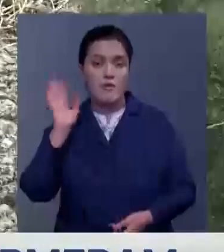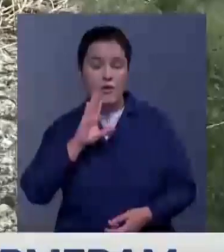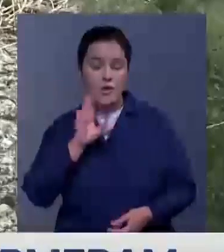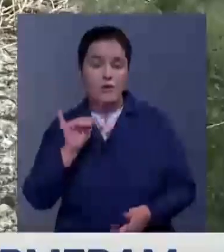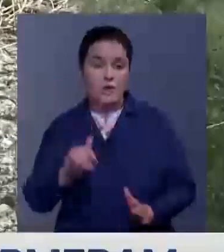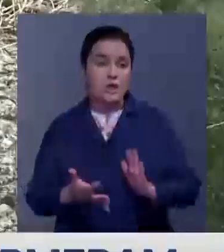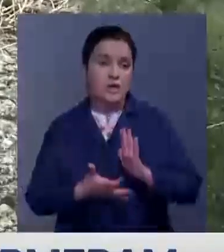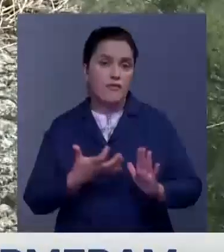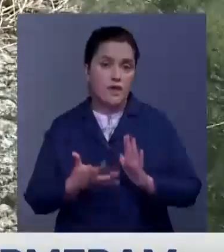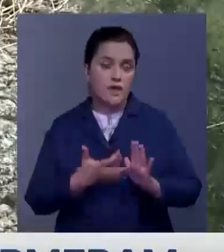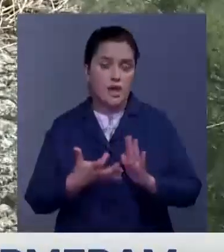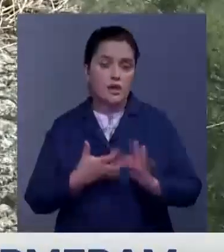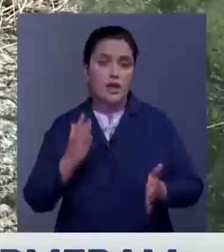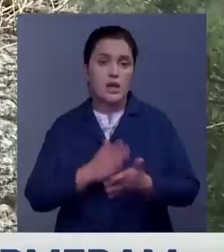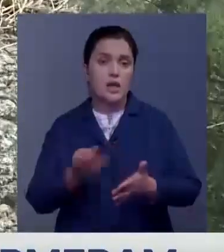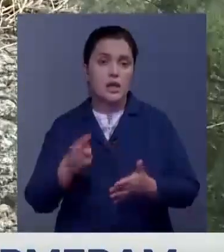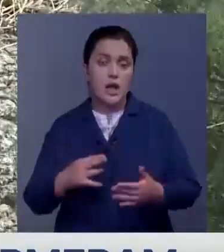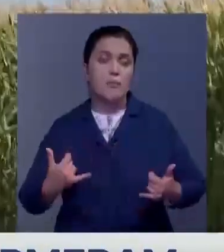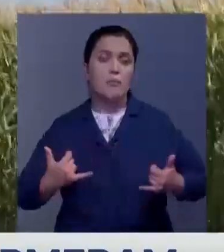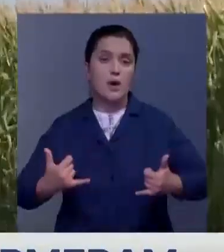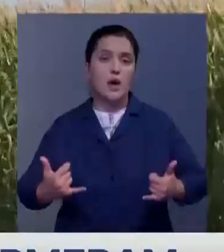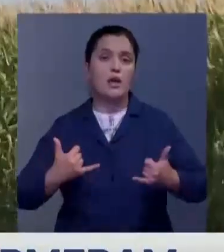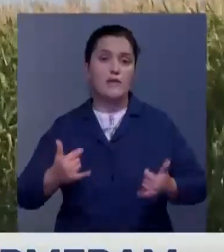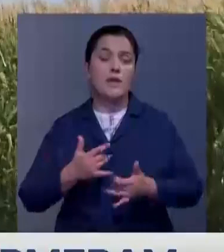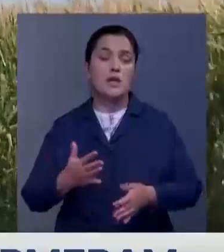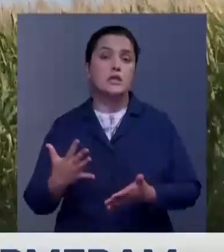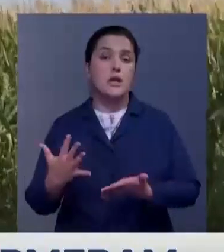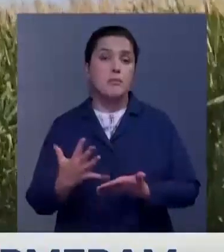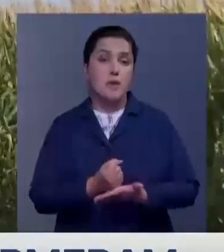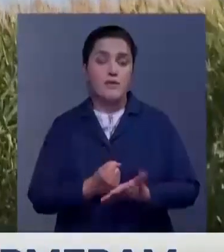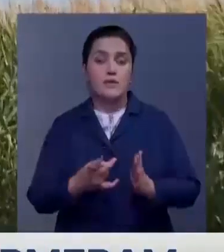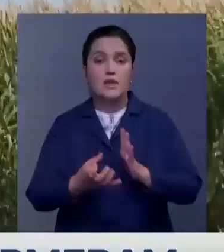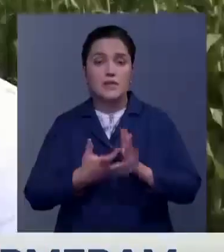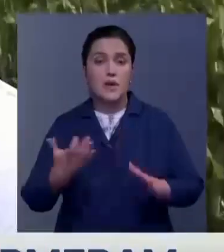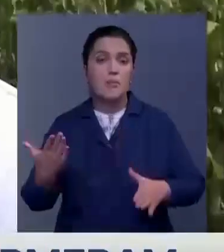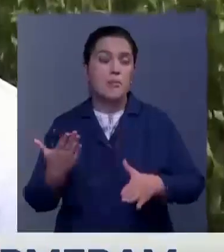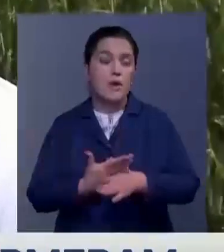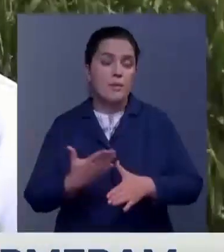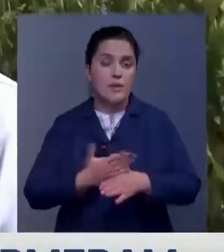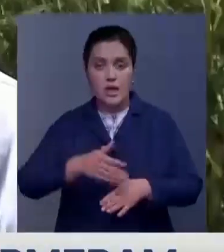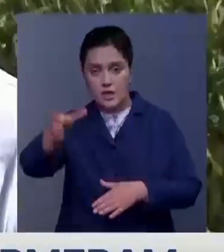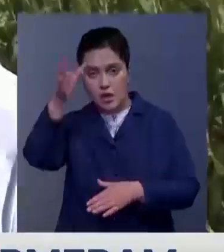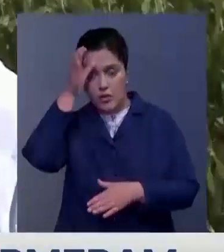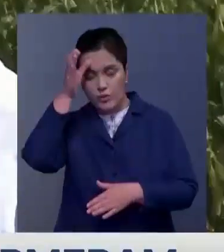проблемы. Ее не всегда хватает даже для полива. Справиться с дефицитом помогает наука.